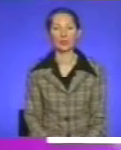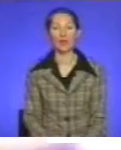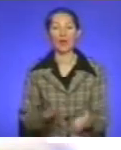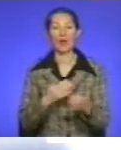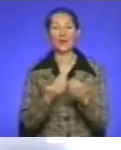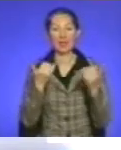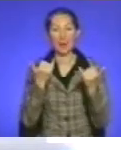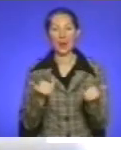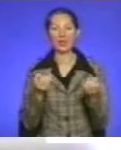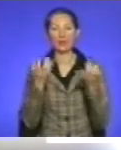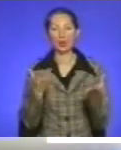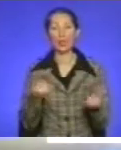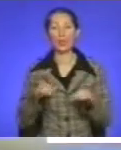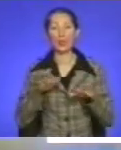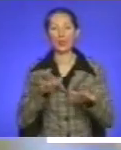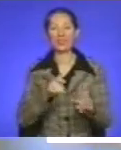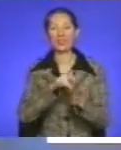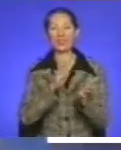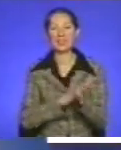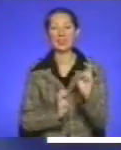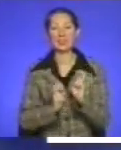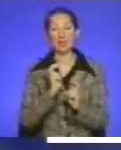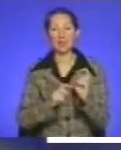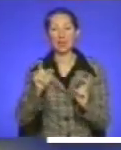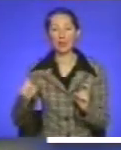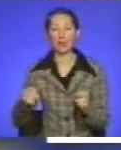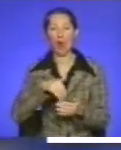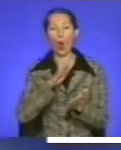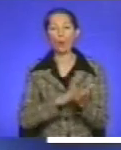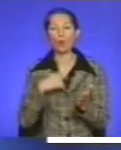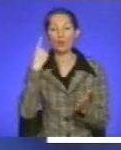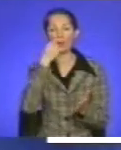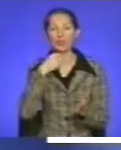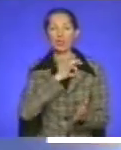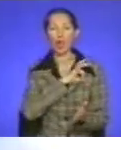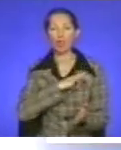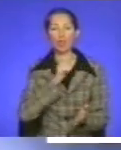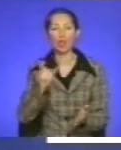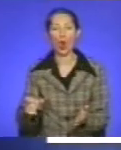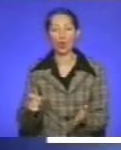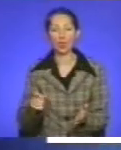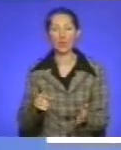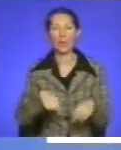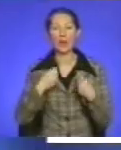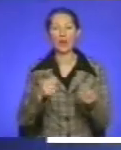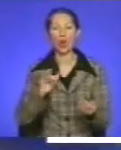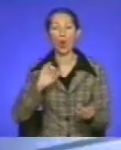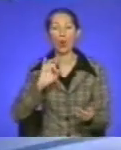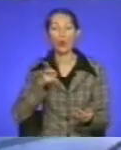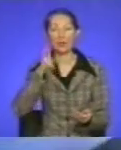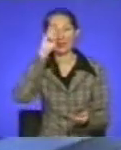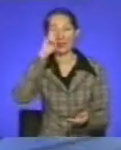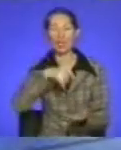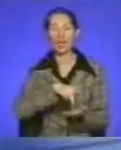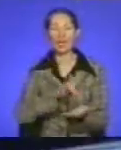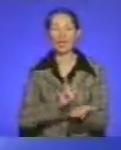Відтепер спростили процес реєстрації підприємців. Облік фізичних і юридичних осіб передано до Укрдержреєстру.